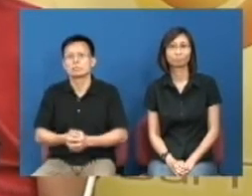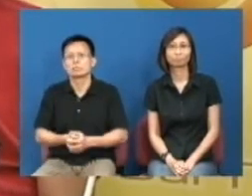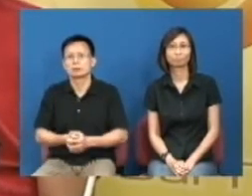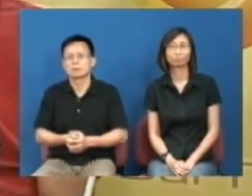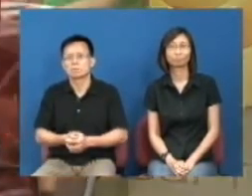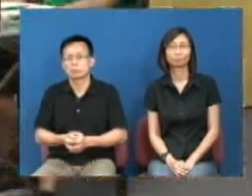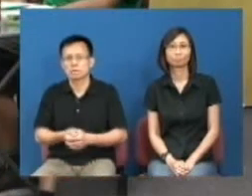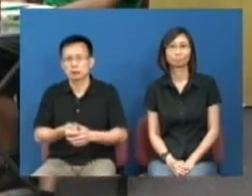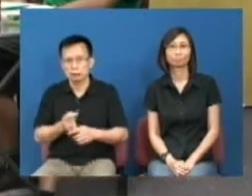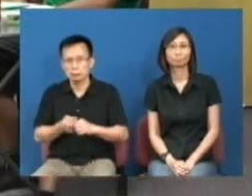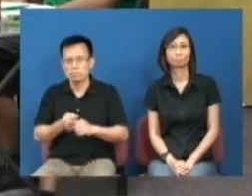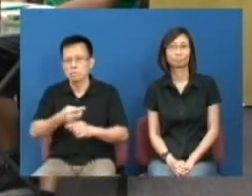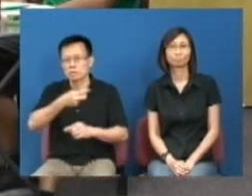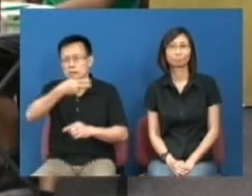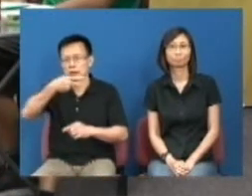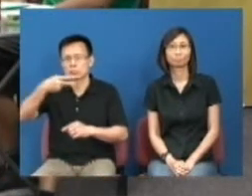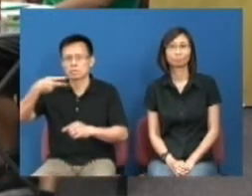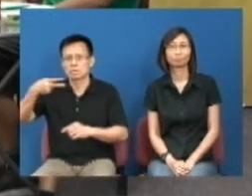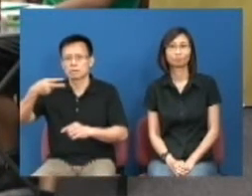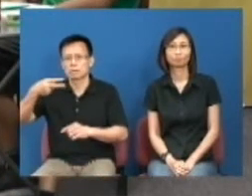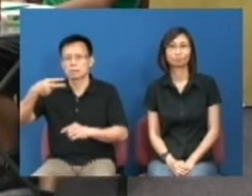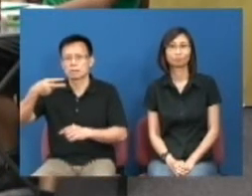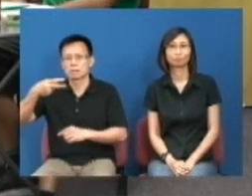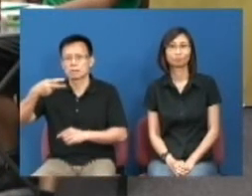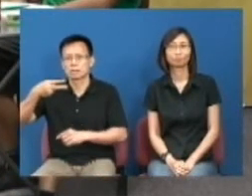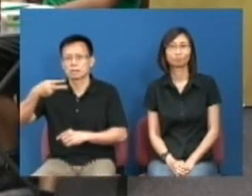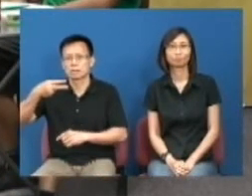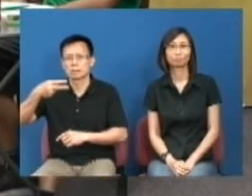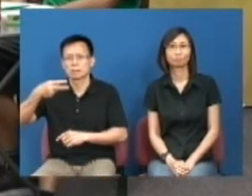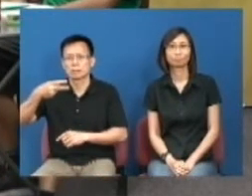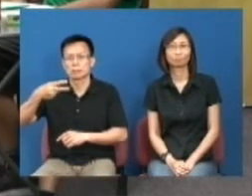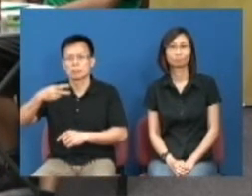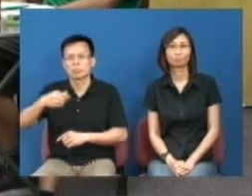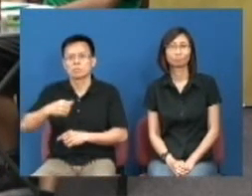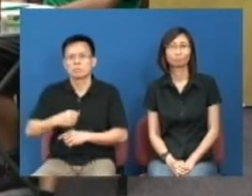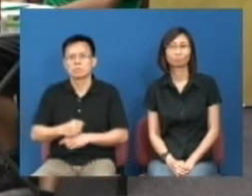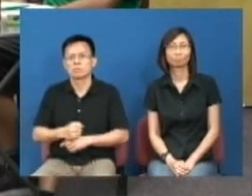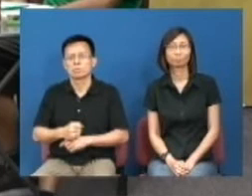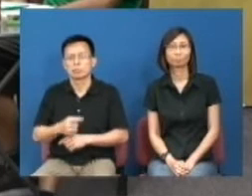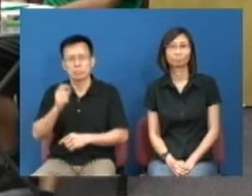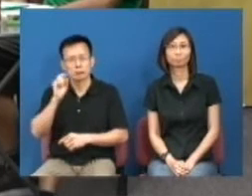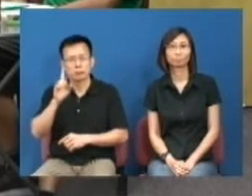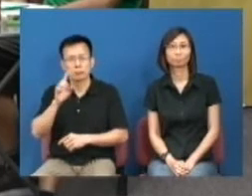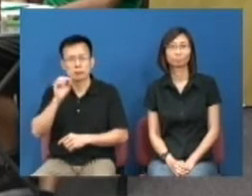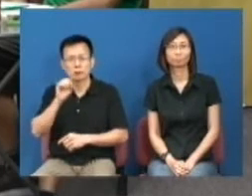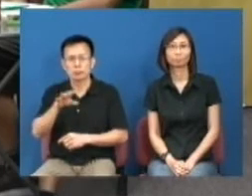其實就即係等於係即係點樣講啊？